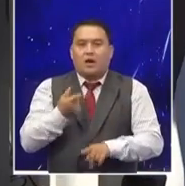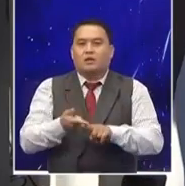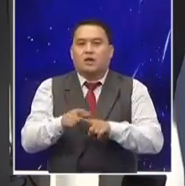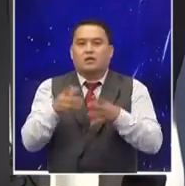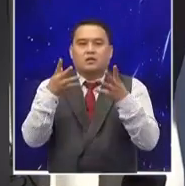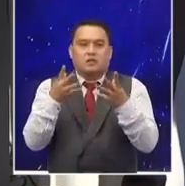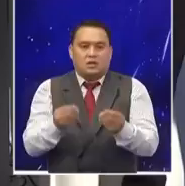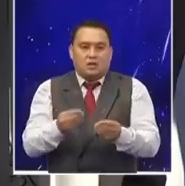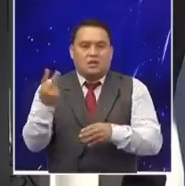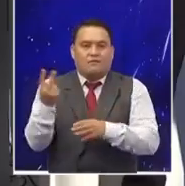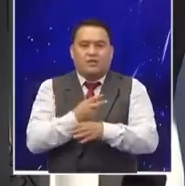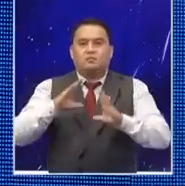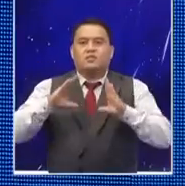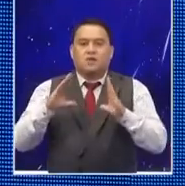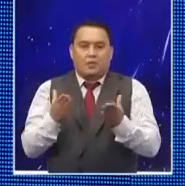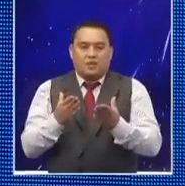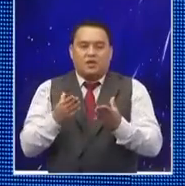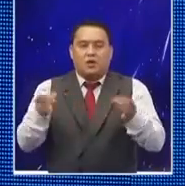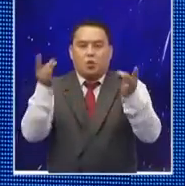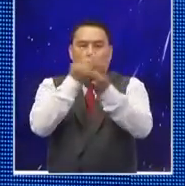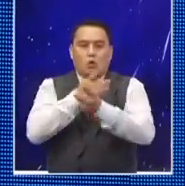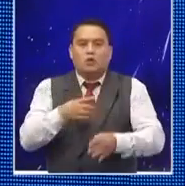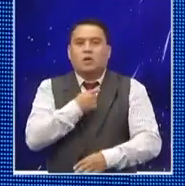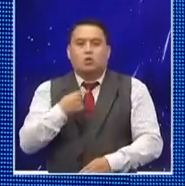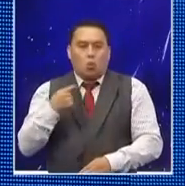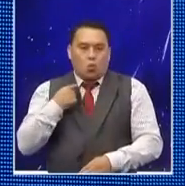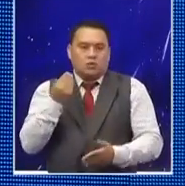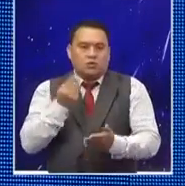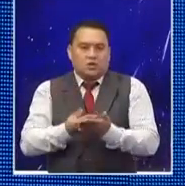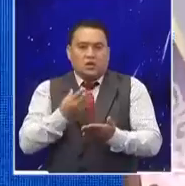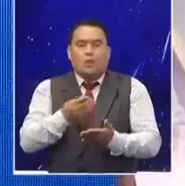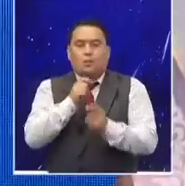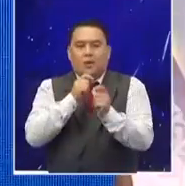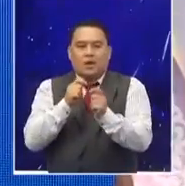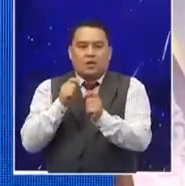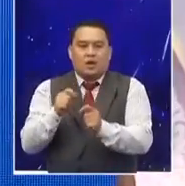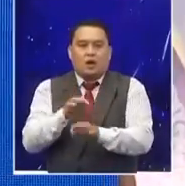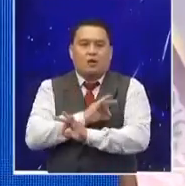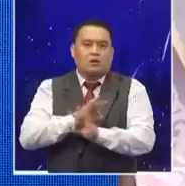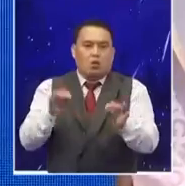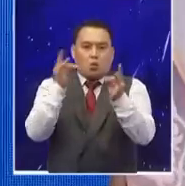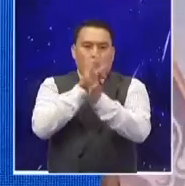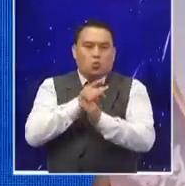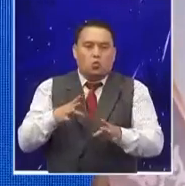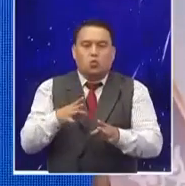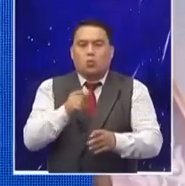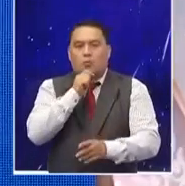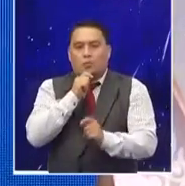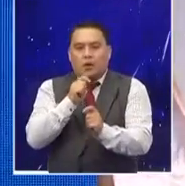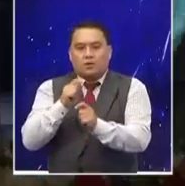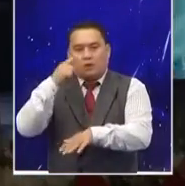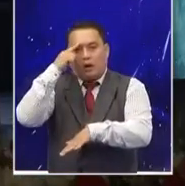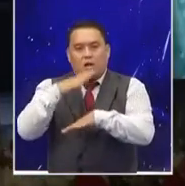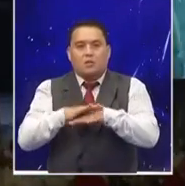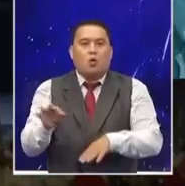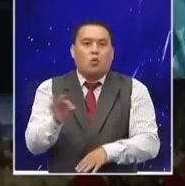ознаменовался двойным событиям во дворце культуры талды-курган а ценные призы нагрудные знаки отличник культуры и благодарственные письма акима